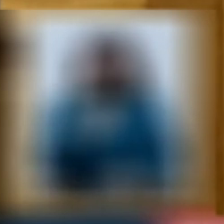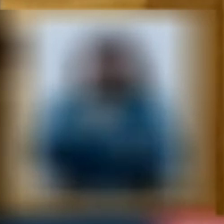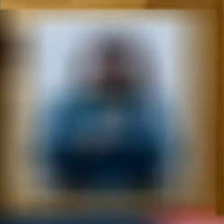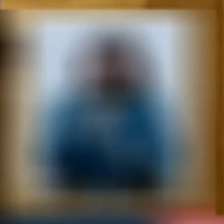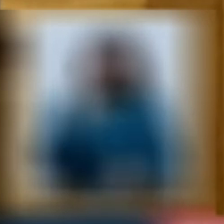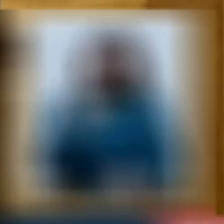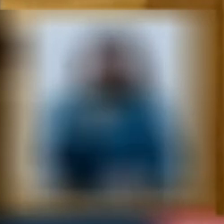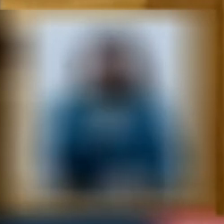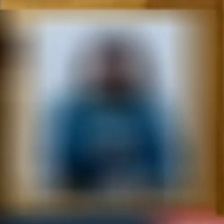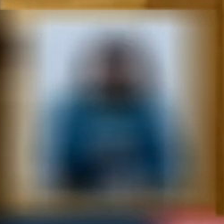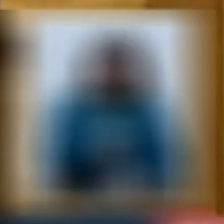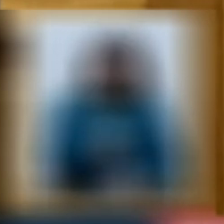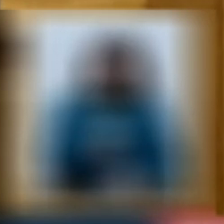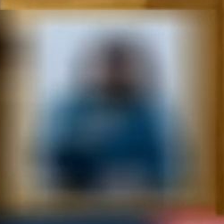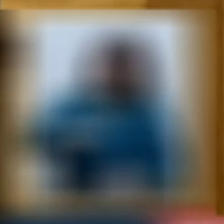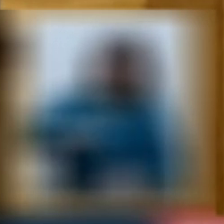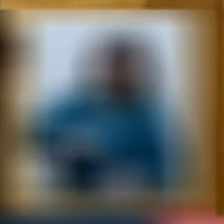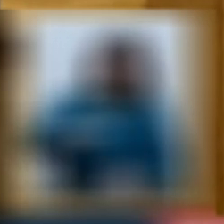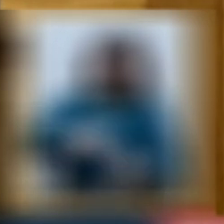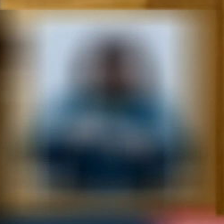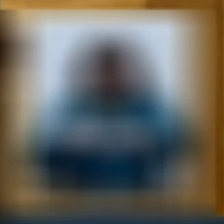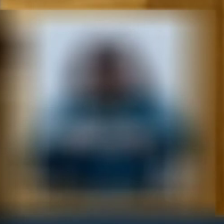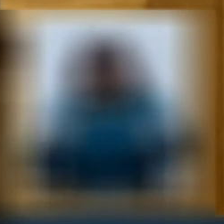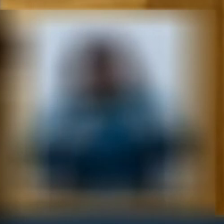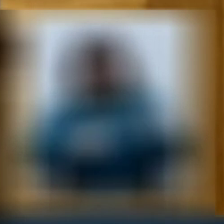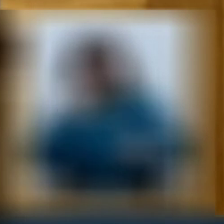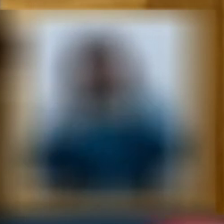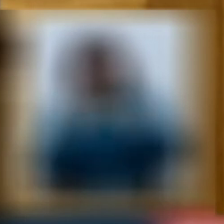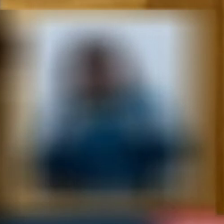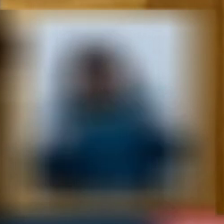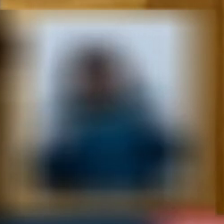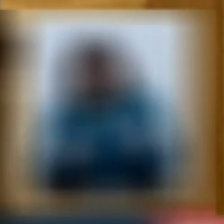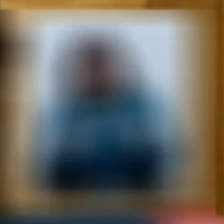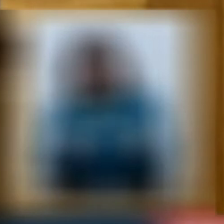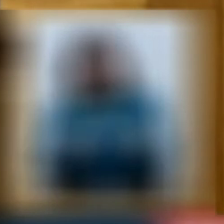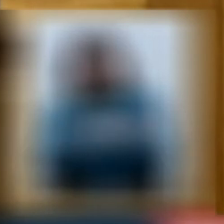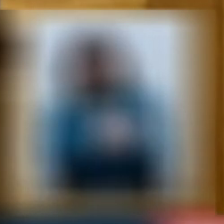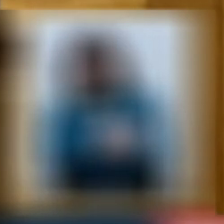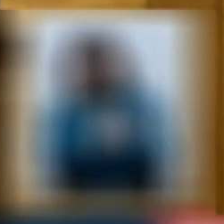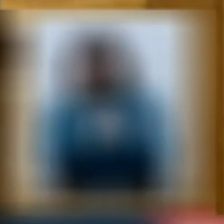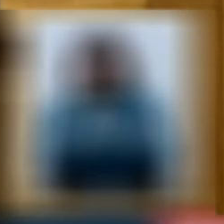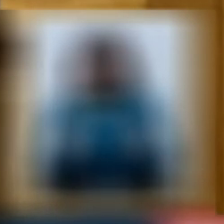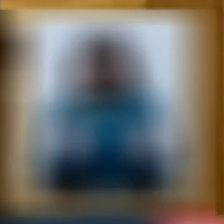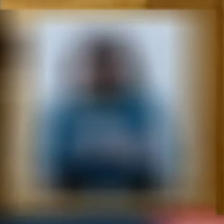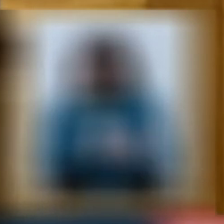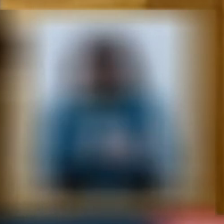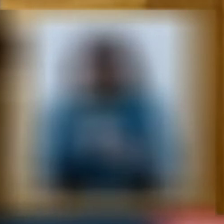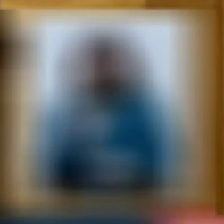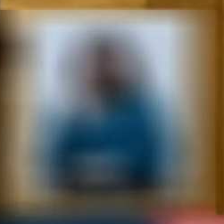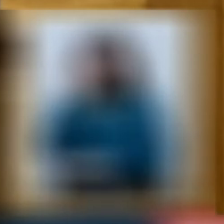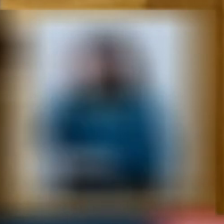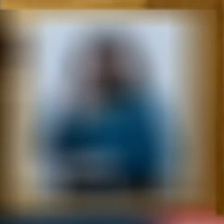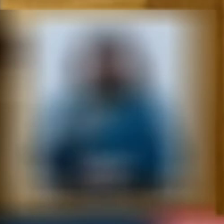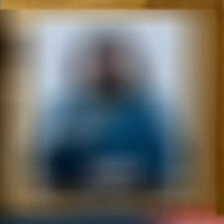να κατευνάσετε πρόσκαιρα την οργή των αγροτών στα μπλόκα της Θεσσαλίας, επιδιώκοντας απλά και μόνο να δείξετε